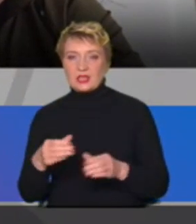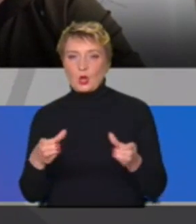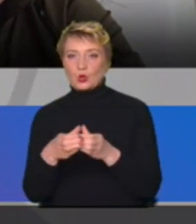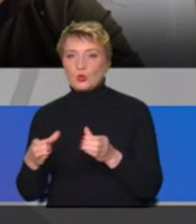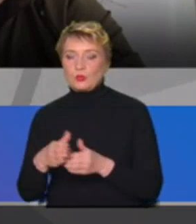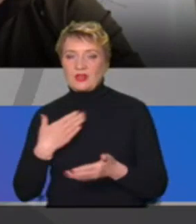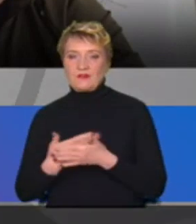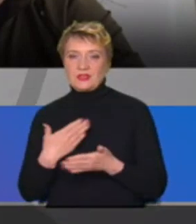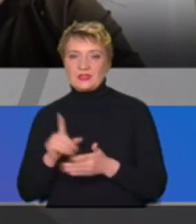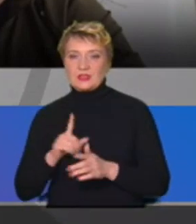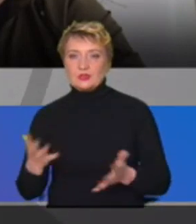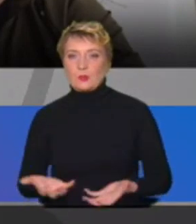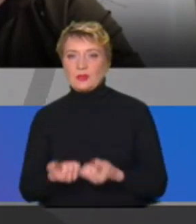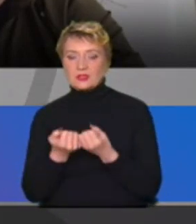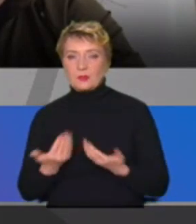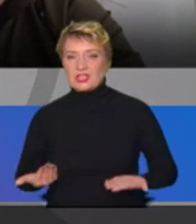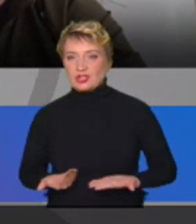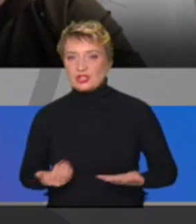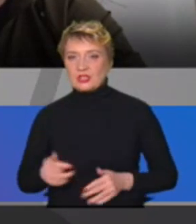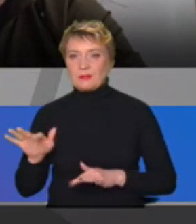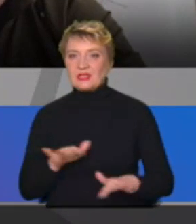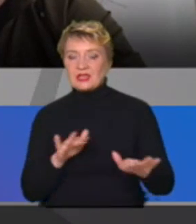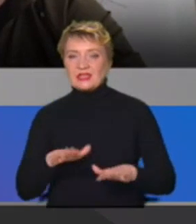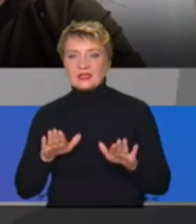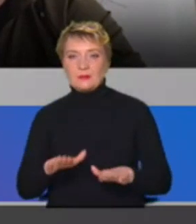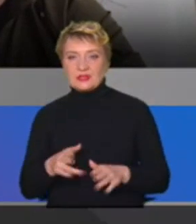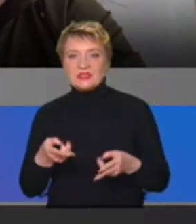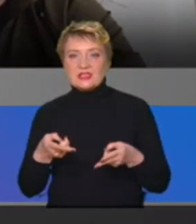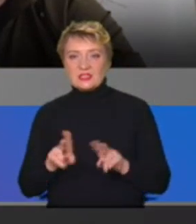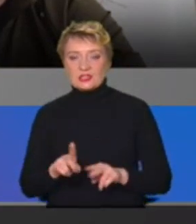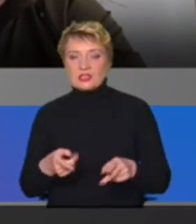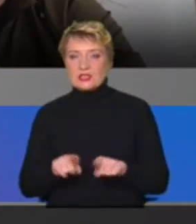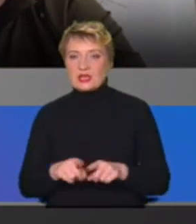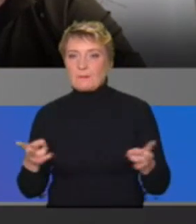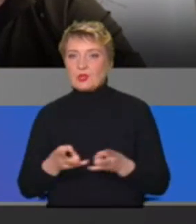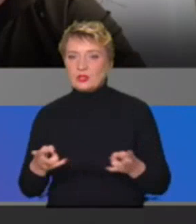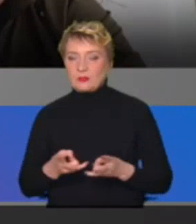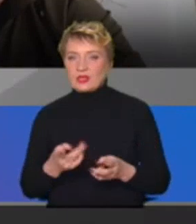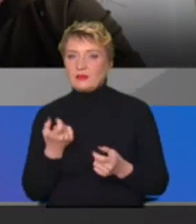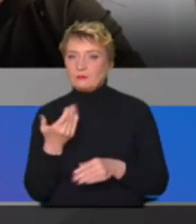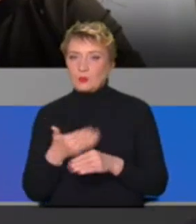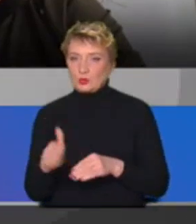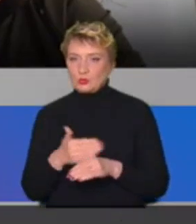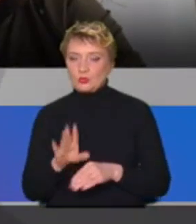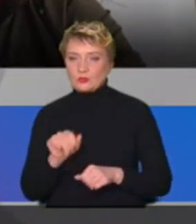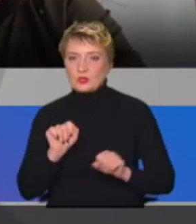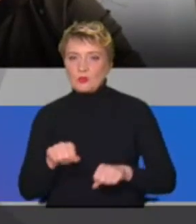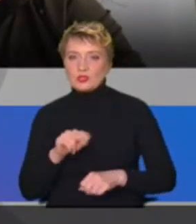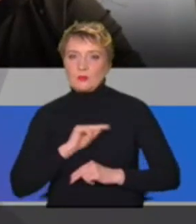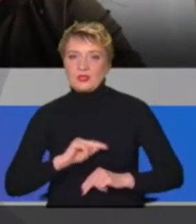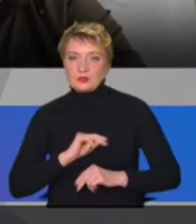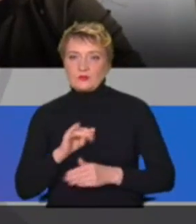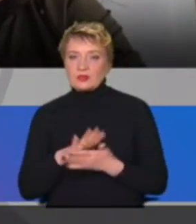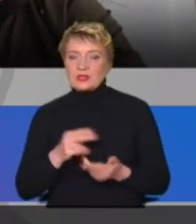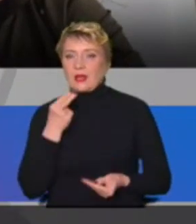аби підтримувати життєдіяльність міста. Зараз чи залишається така потреба, чи вже потрохи інфраструктури може працювати сама? І